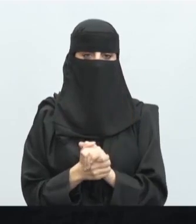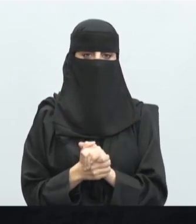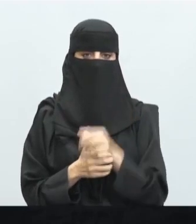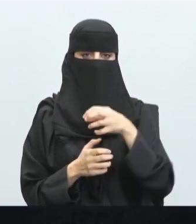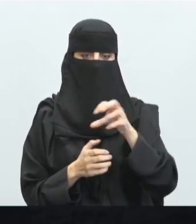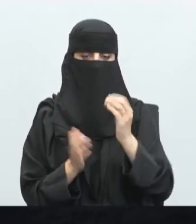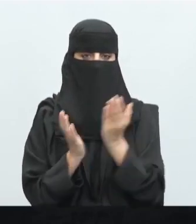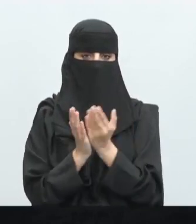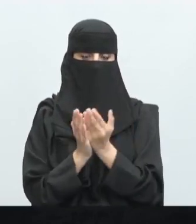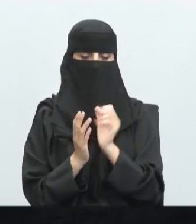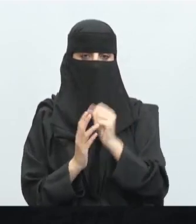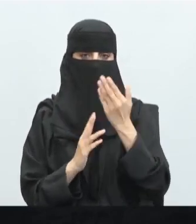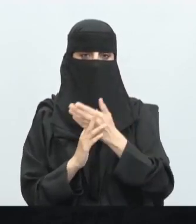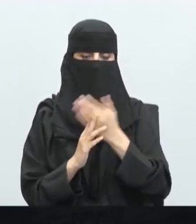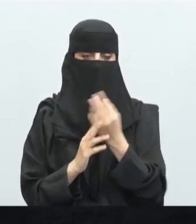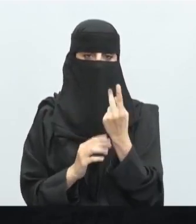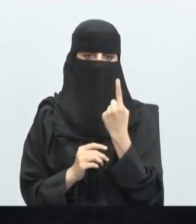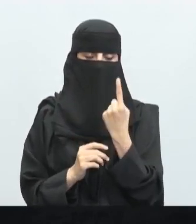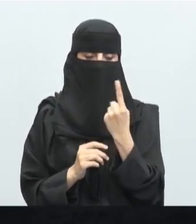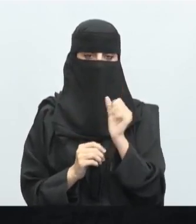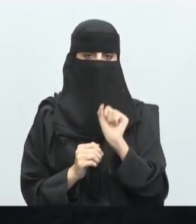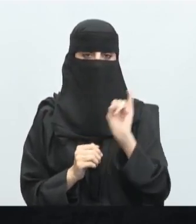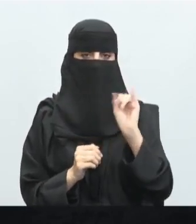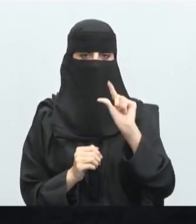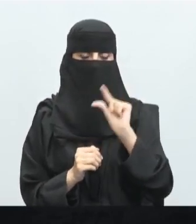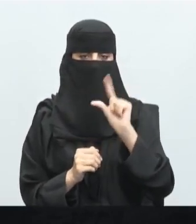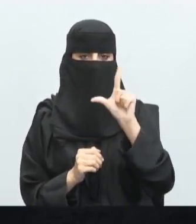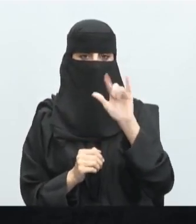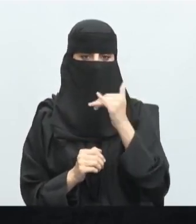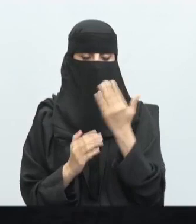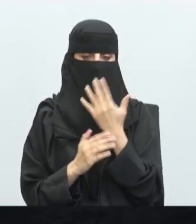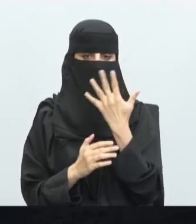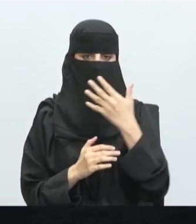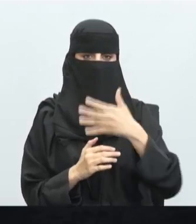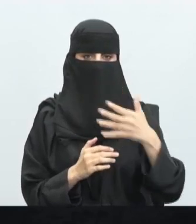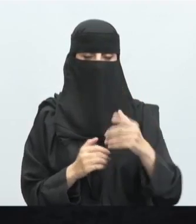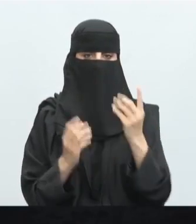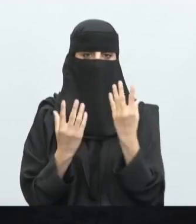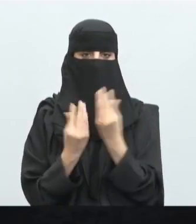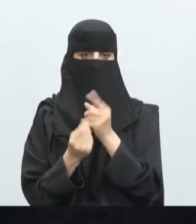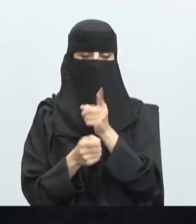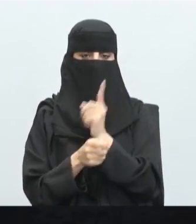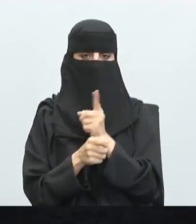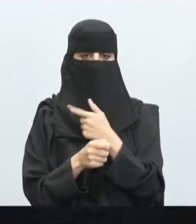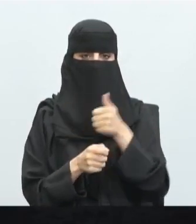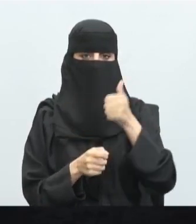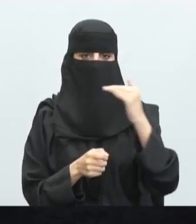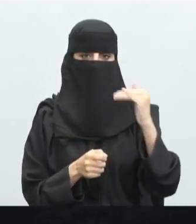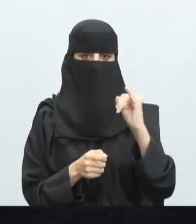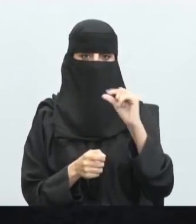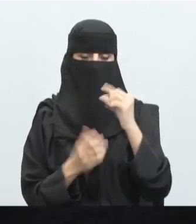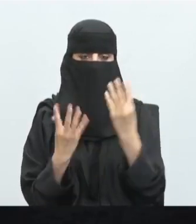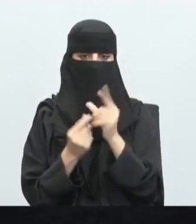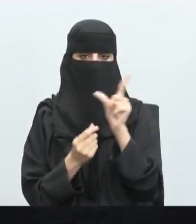الدراسي الاول في مادتنا لغتي الجميله للصف الخامس الابتدائي معي في لغه الاشاره الزميله الاستاذه